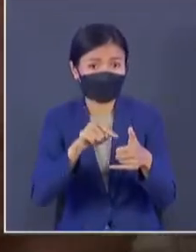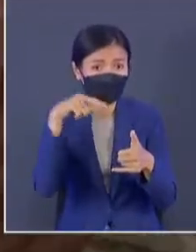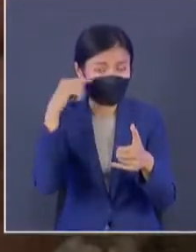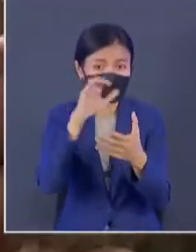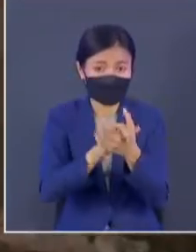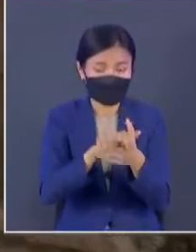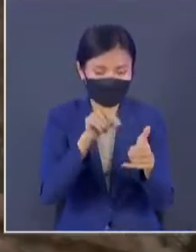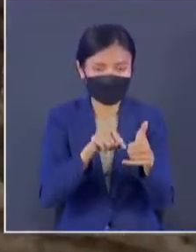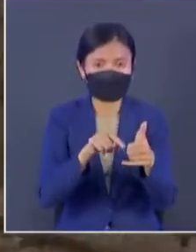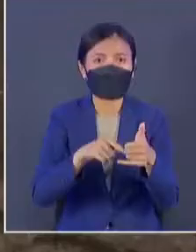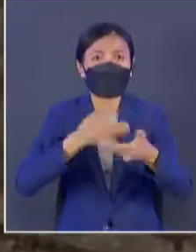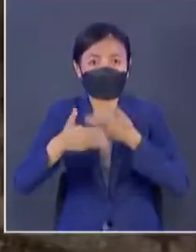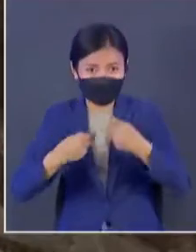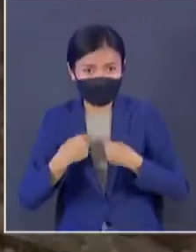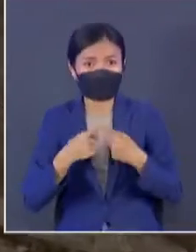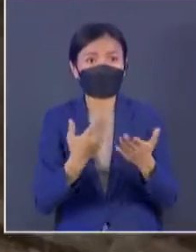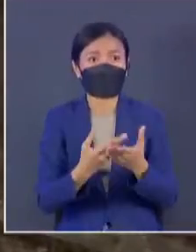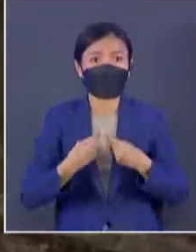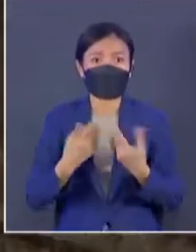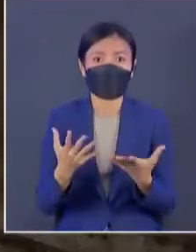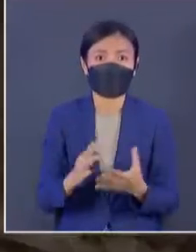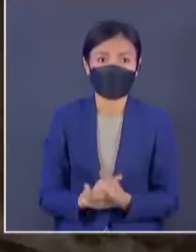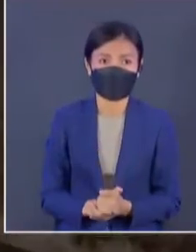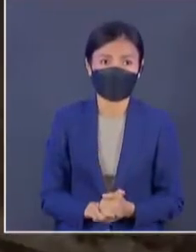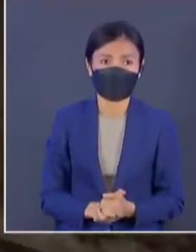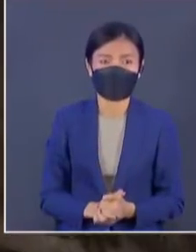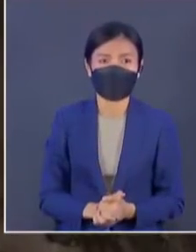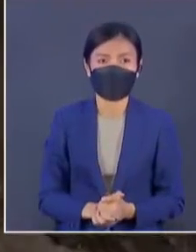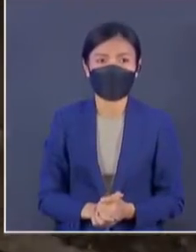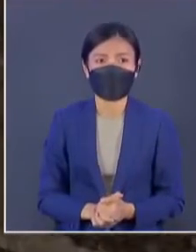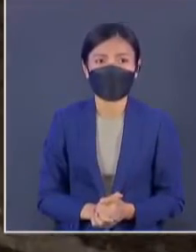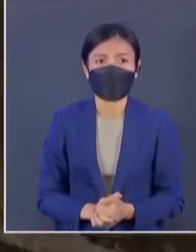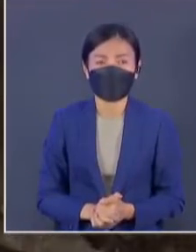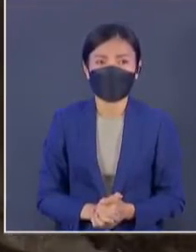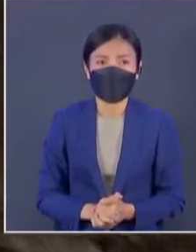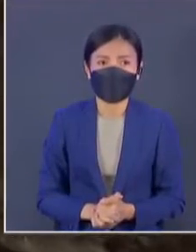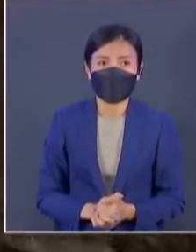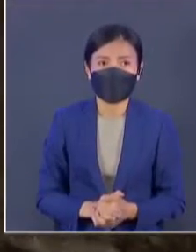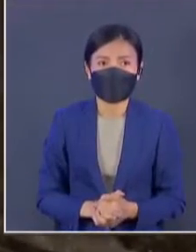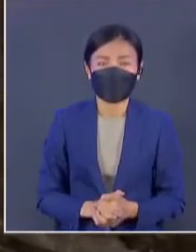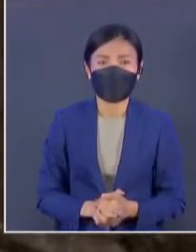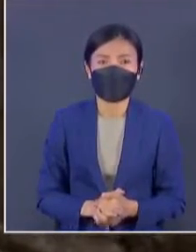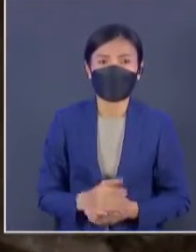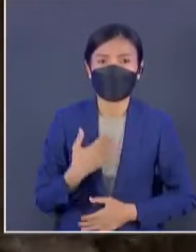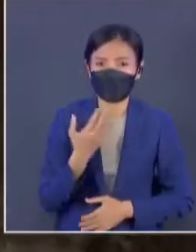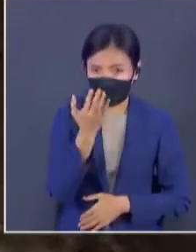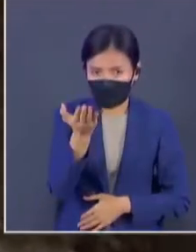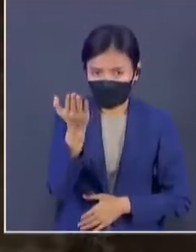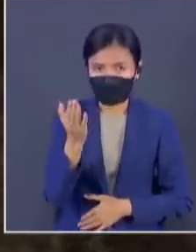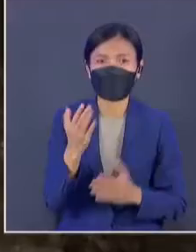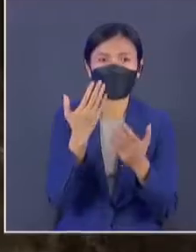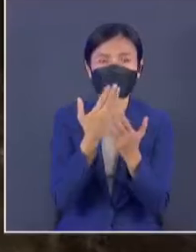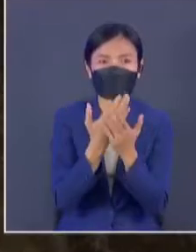ขอบคุณดอกฟ้าที่มีสิ่งศักดิ์สิทธิ์ให้บรรดาบรรดาน้ำโมต่างที่ผมถูกหวยม